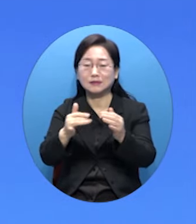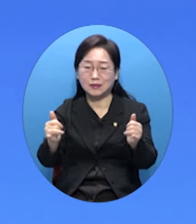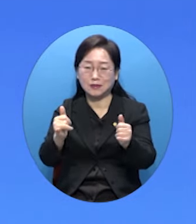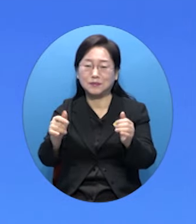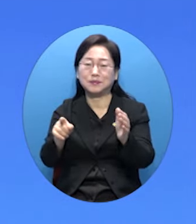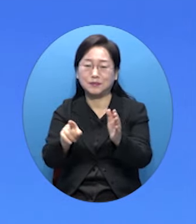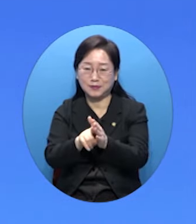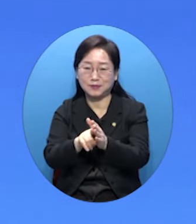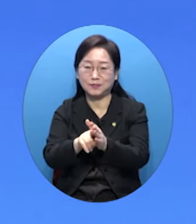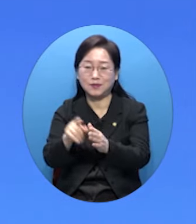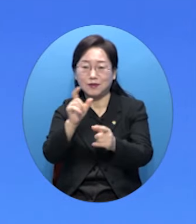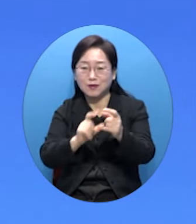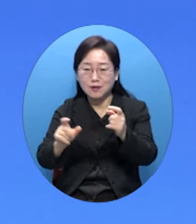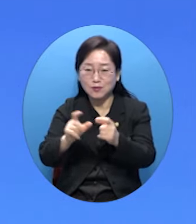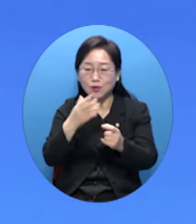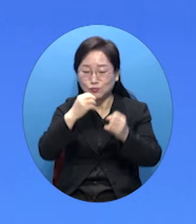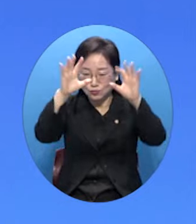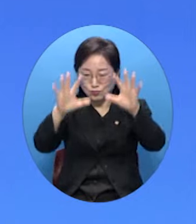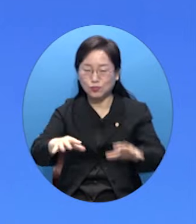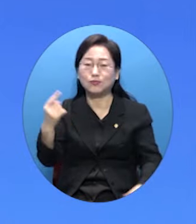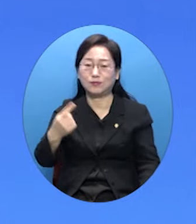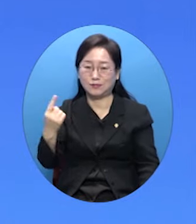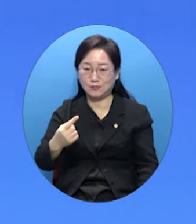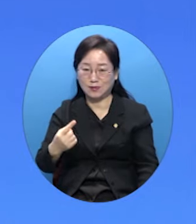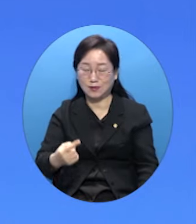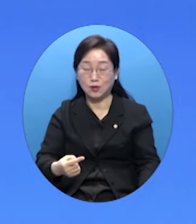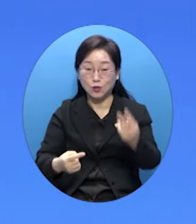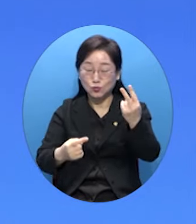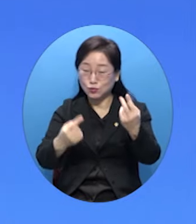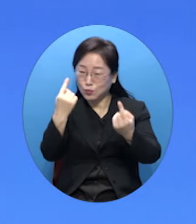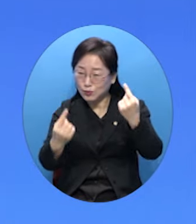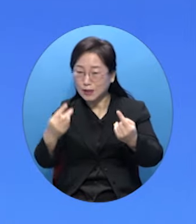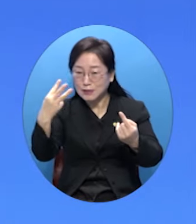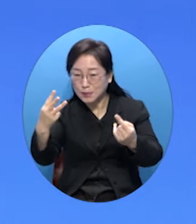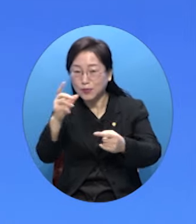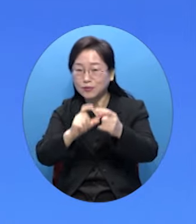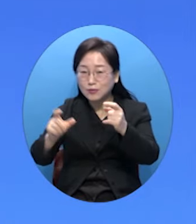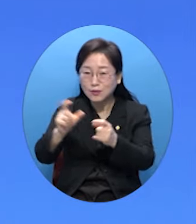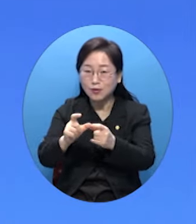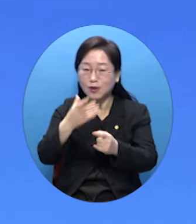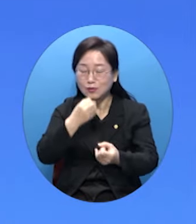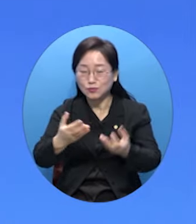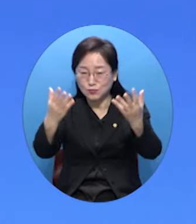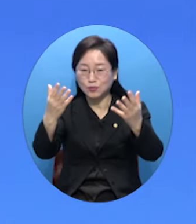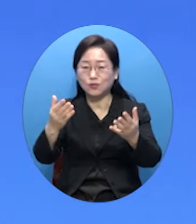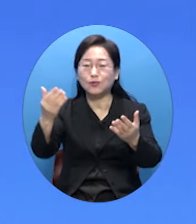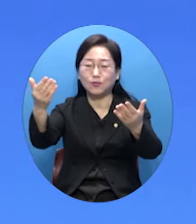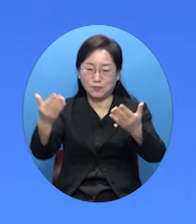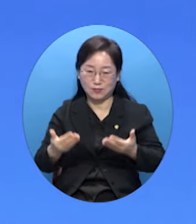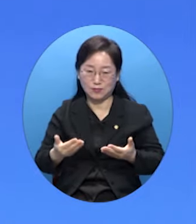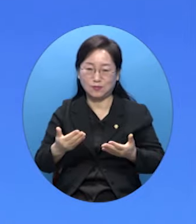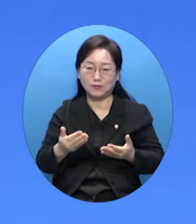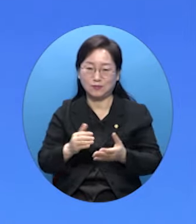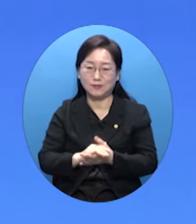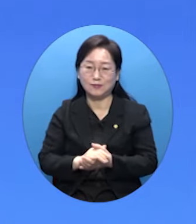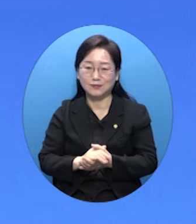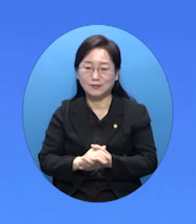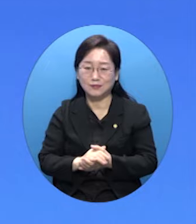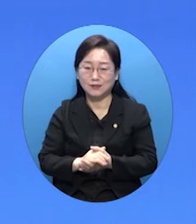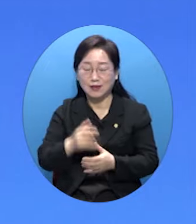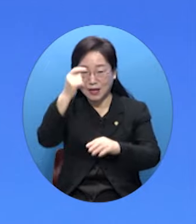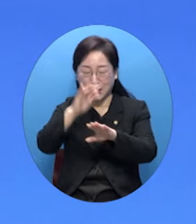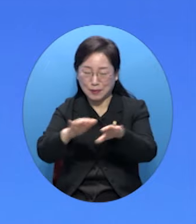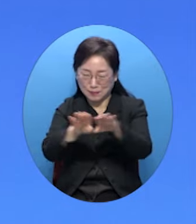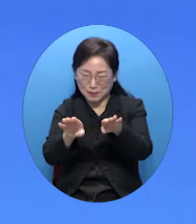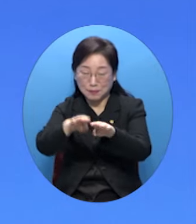믿음의 축복의 기회가 주어지는 것이고 두 번 드린 사람보다 세 번 드린 사람에게 더 축복이 주어지게 되는 것이고 예배를